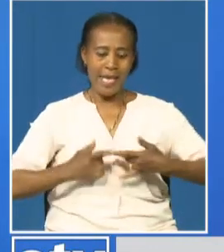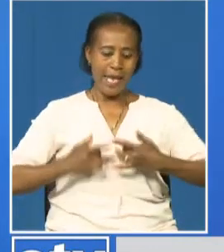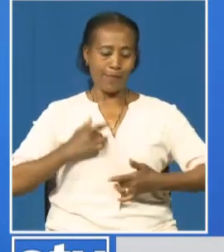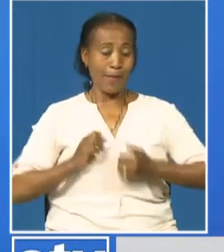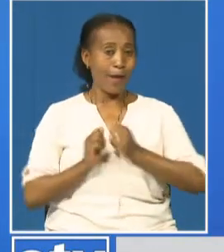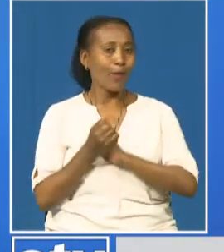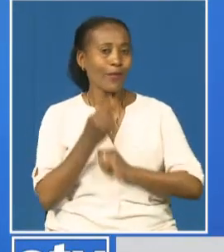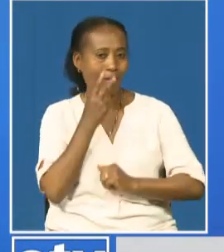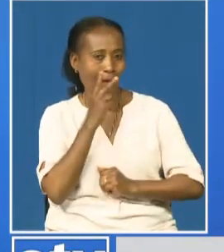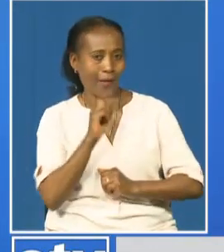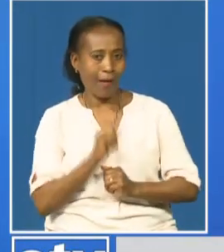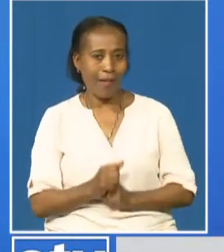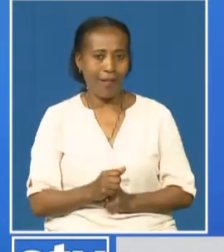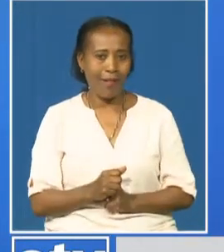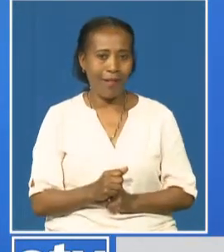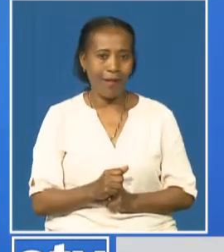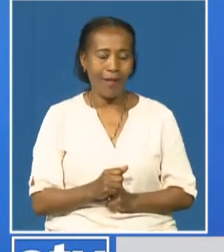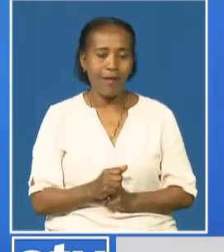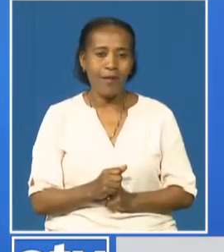ለውጥ ይታያል።